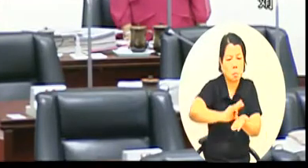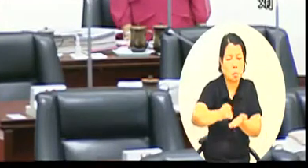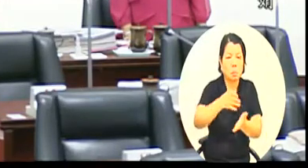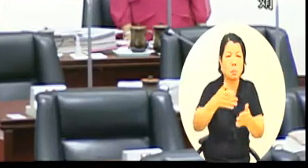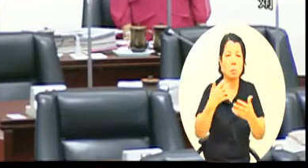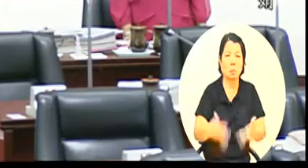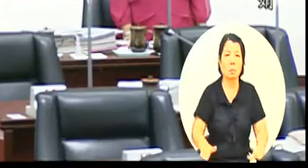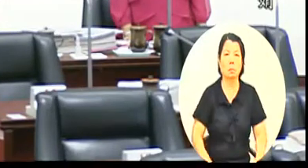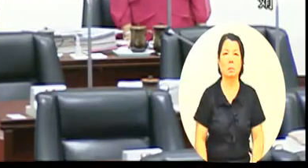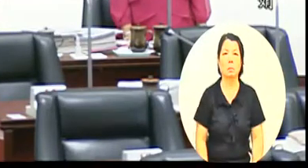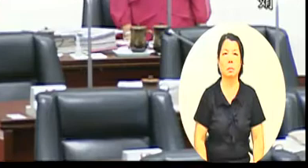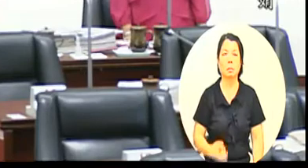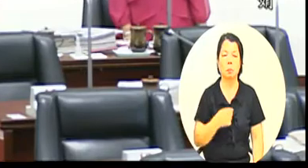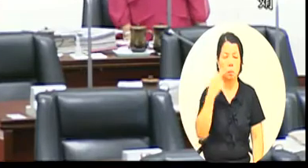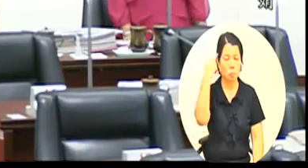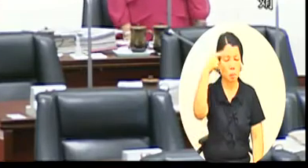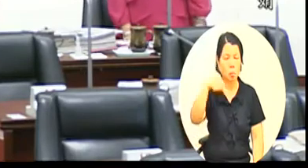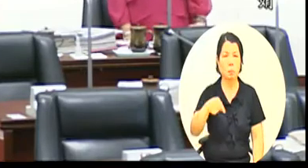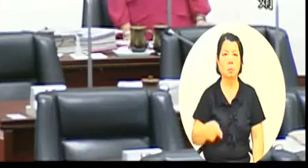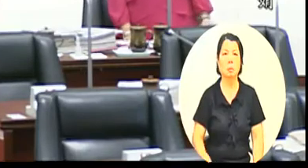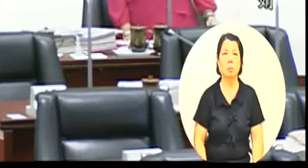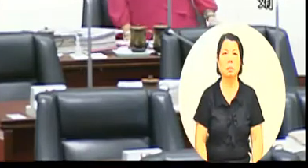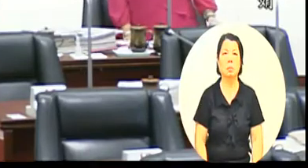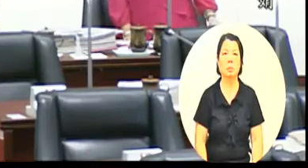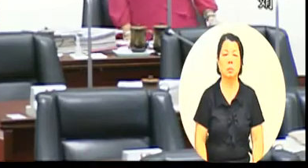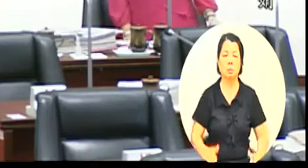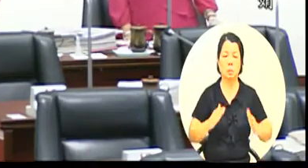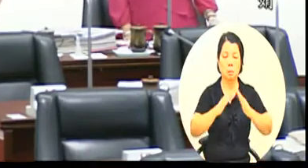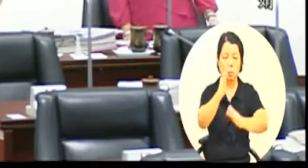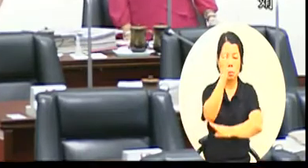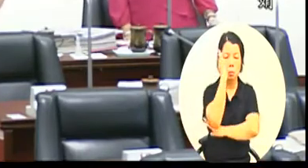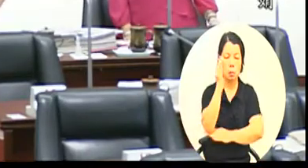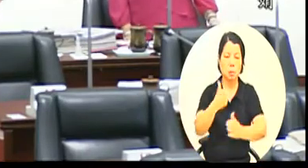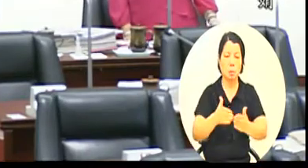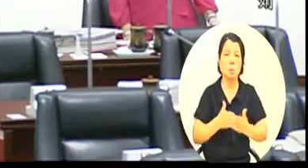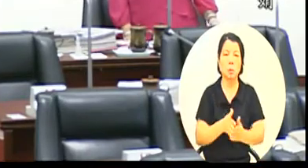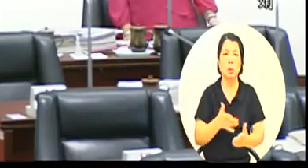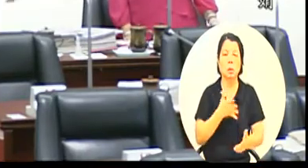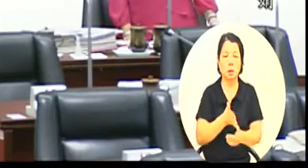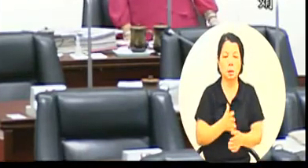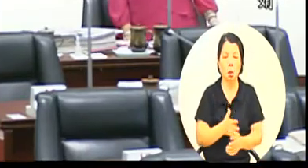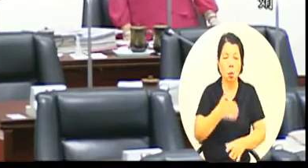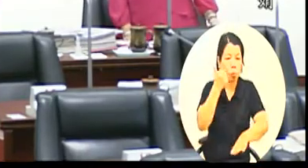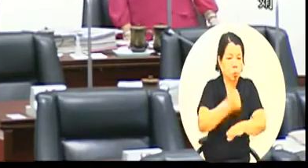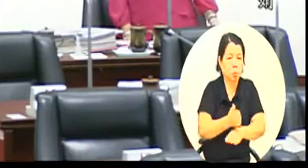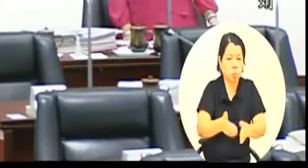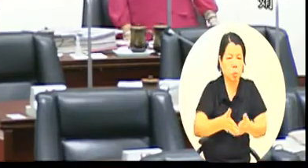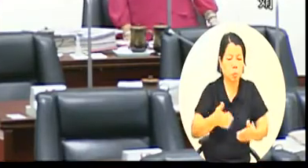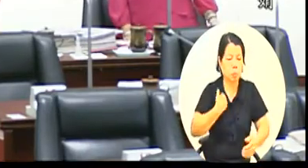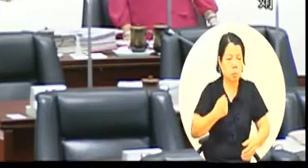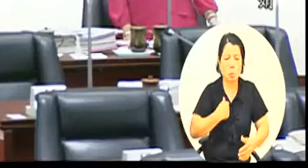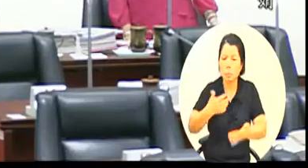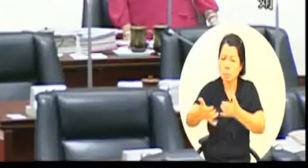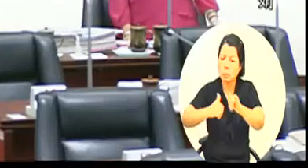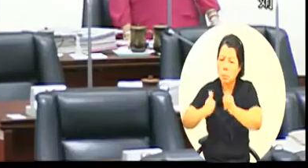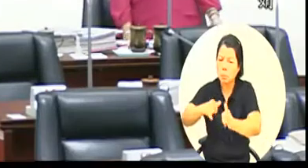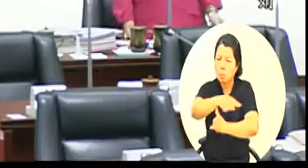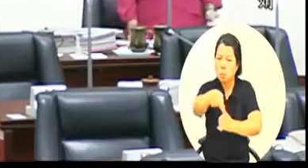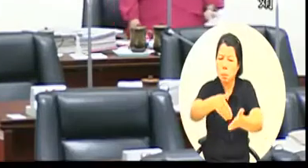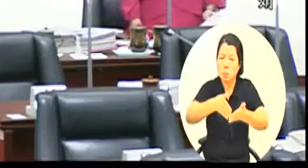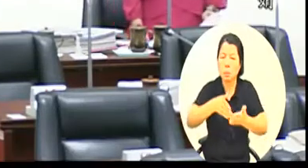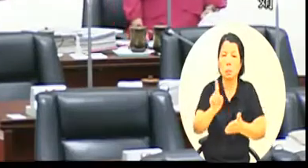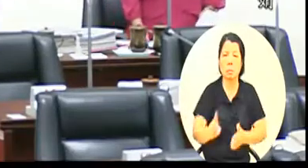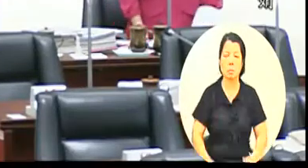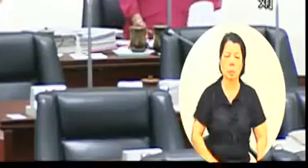所以副市长，我觉得啊，市政府咧执政要知影百姓上需要是啥物货嘛，那干嘛讲经济